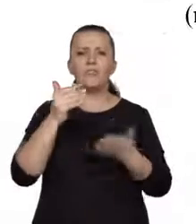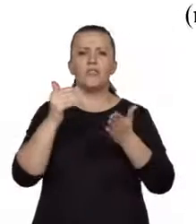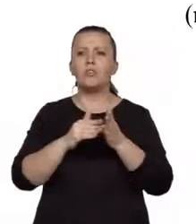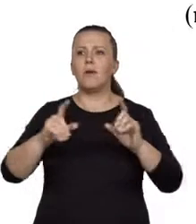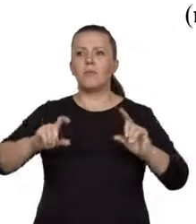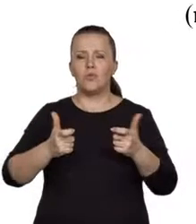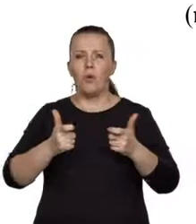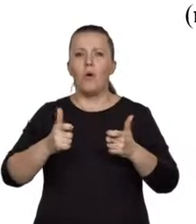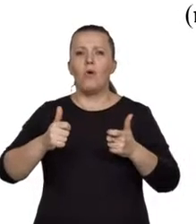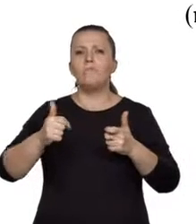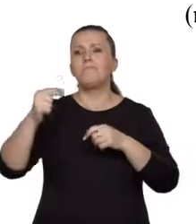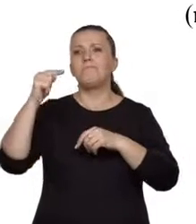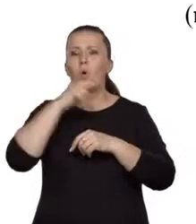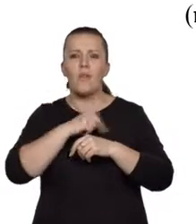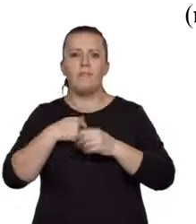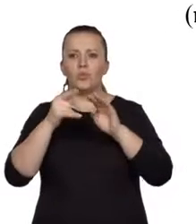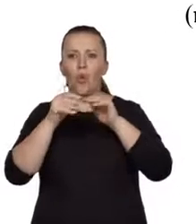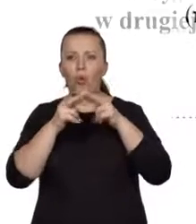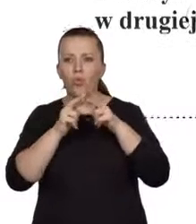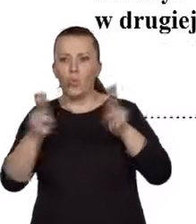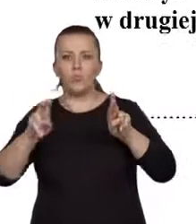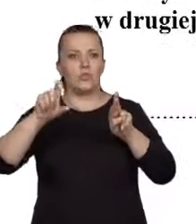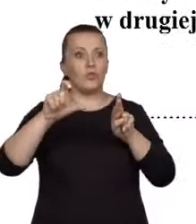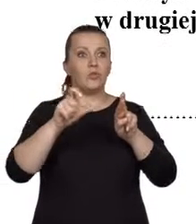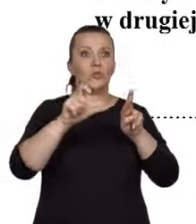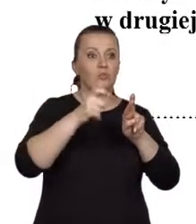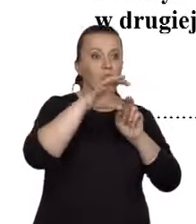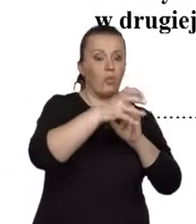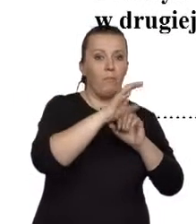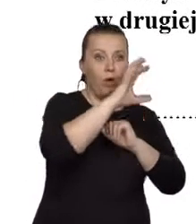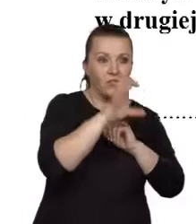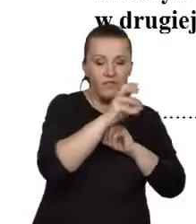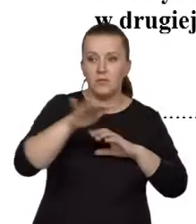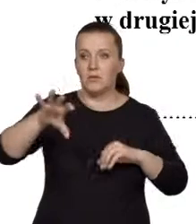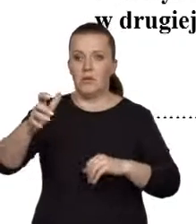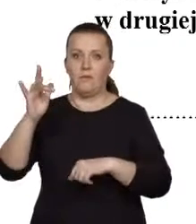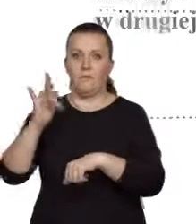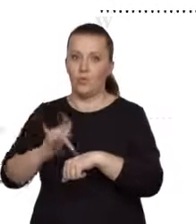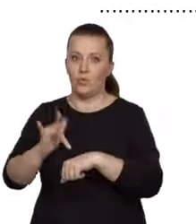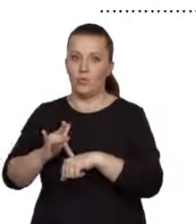konieczne jest umiejętne rozróżnianie jednych od drugich, obserwacji od wniosków.